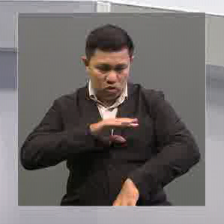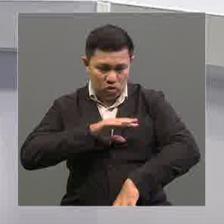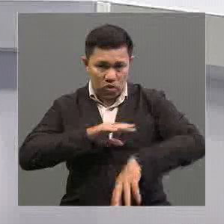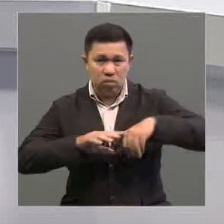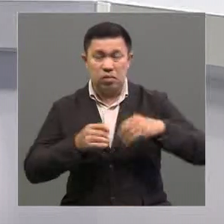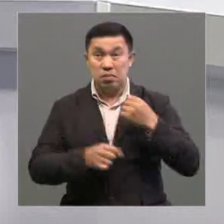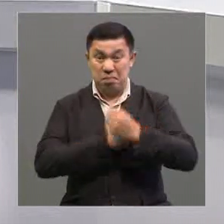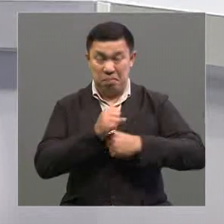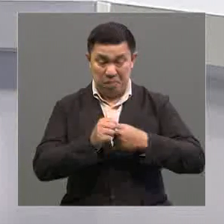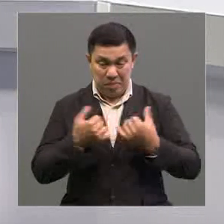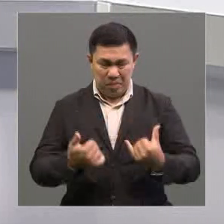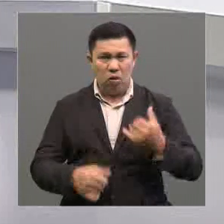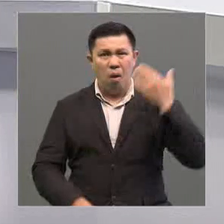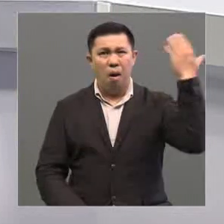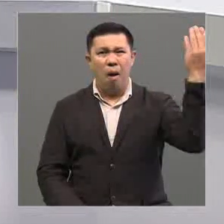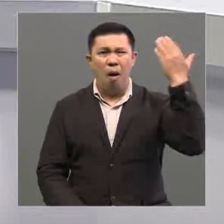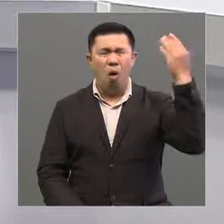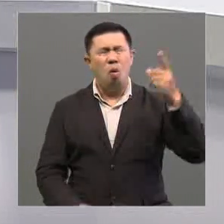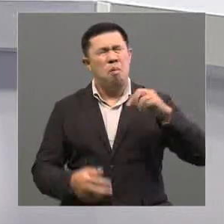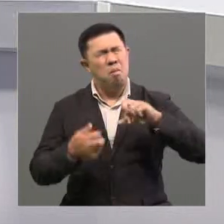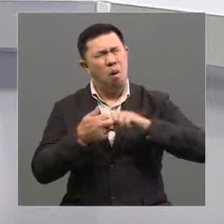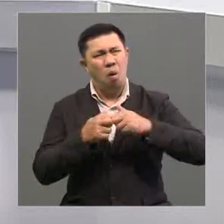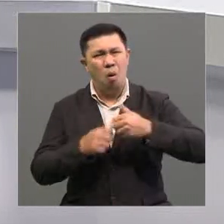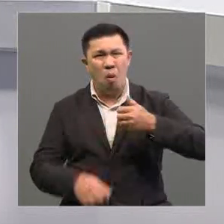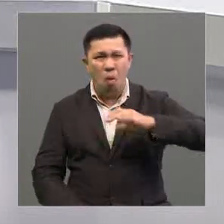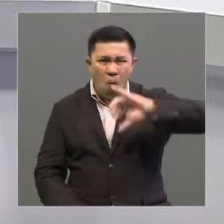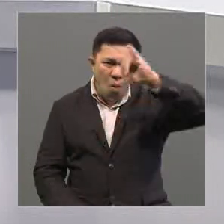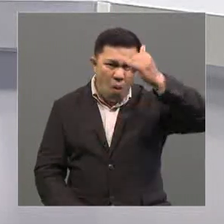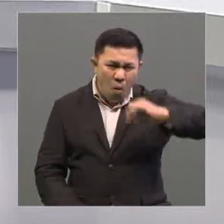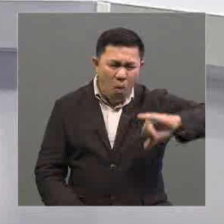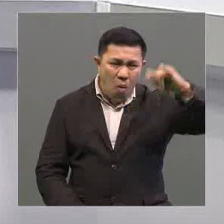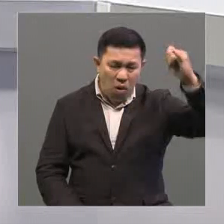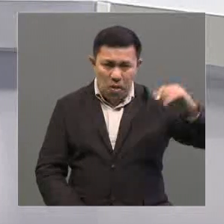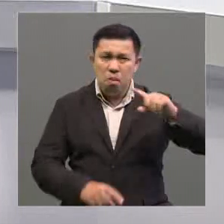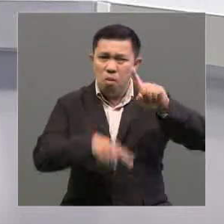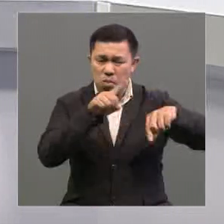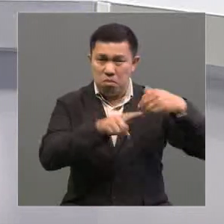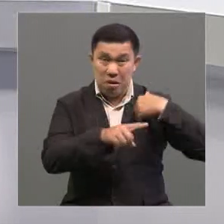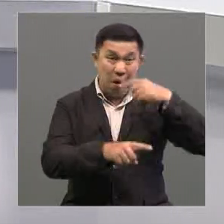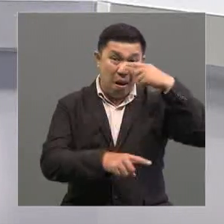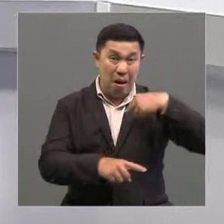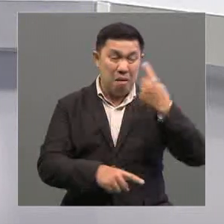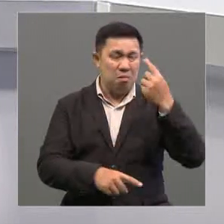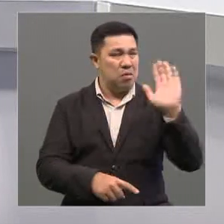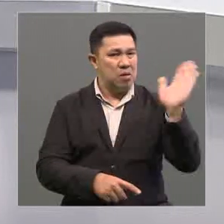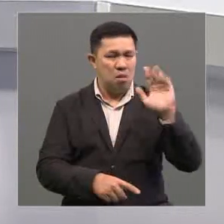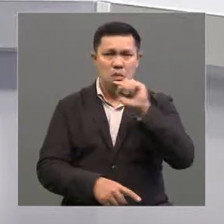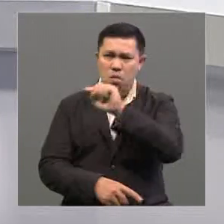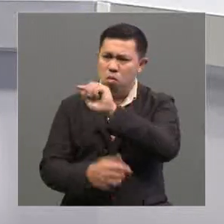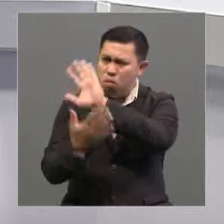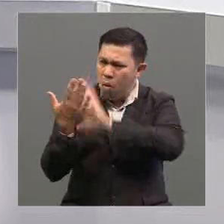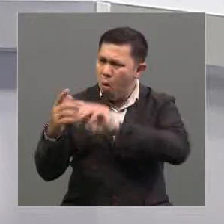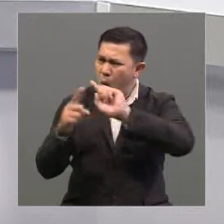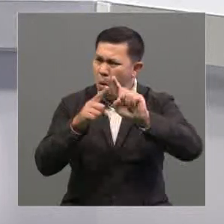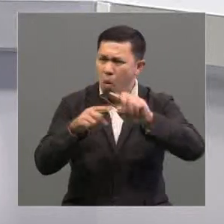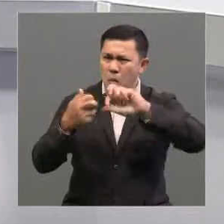ซื้อปีนี้ต้องยอมรับจริงๆนะสภาพอากาศบ้านเราค่อนข้างแปรปรวนแต่ไม่ใช่บ้านเราอย่างเดียวอย่างที่เราเห็นตามข่าวตามสื่อต่างๆเราจะเห็นว่าหลายประเทศก็